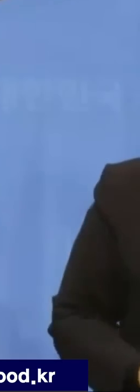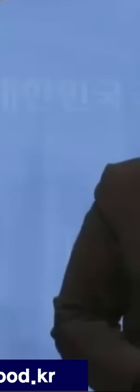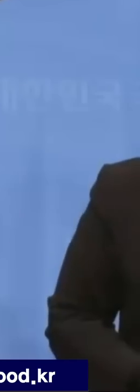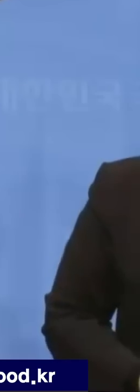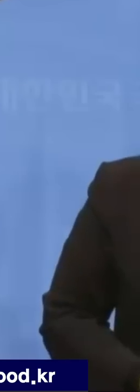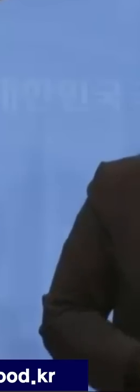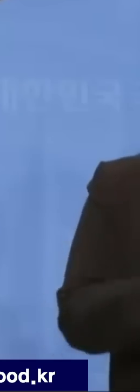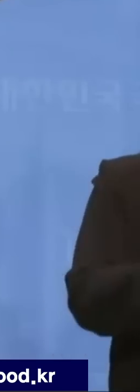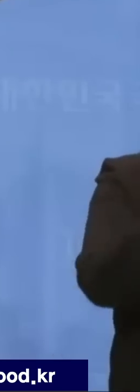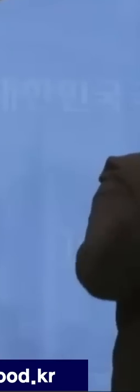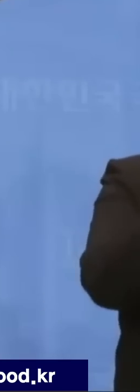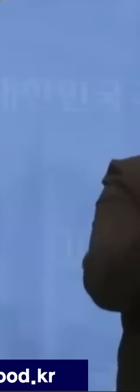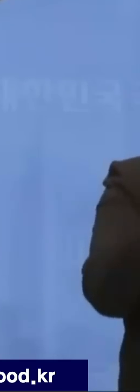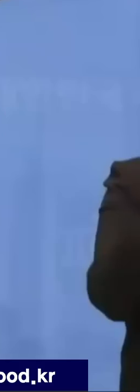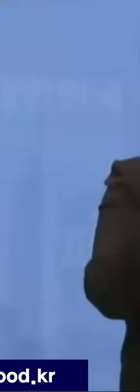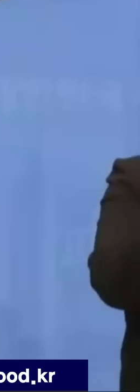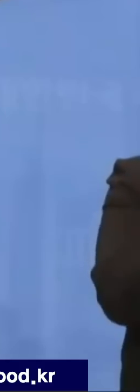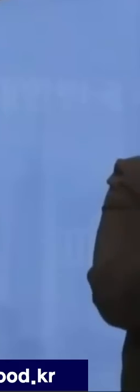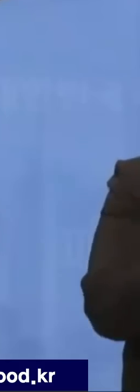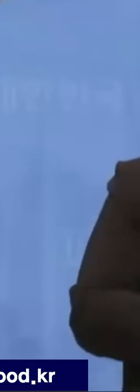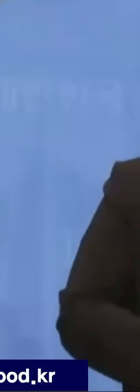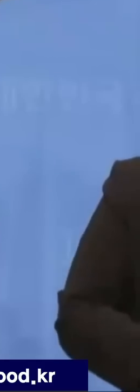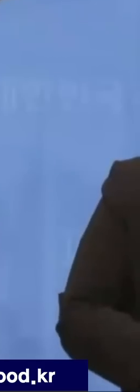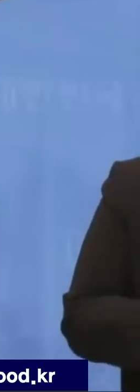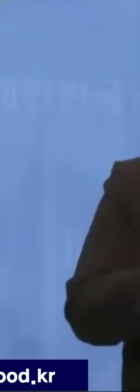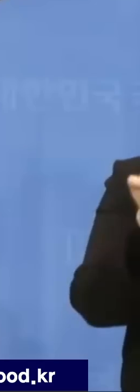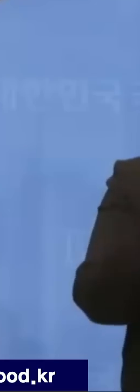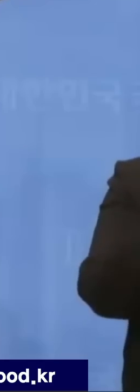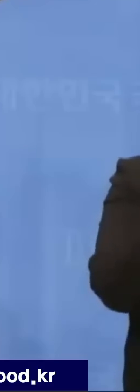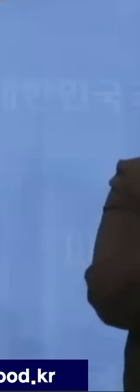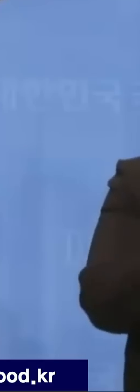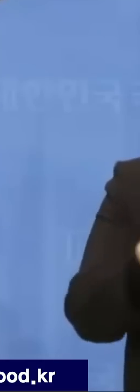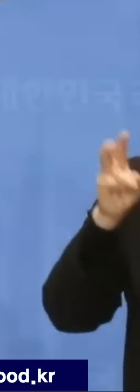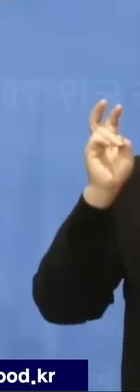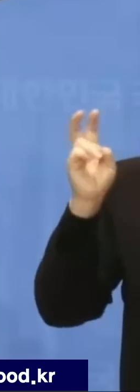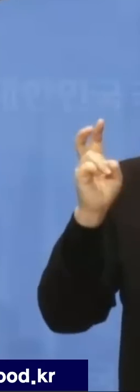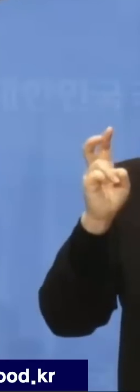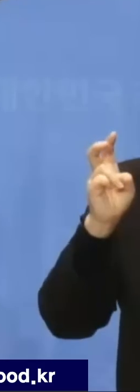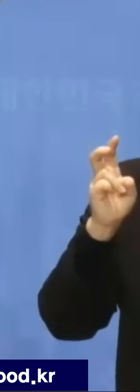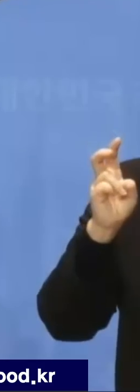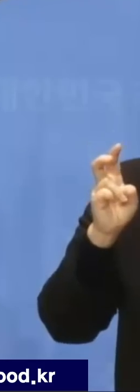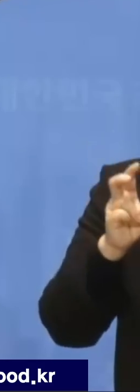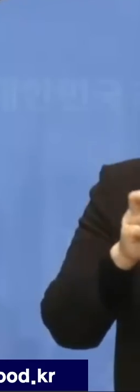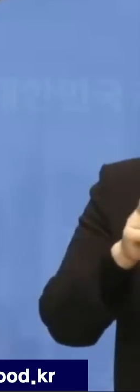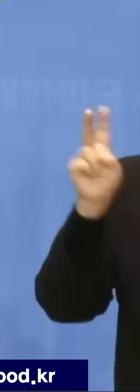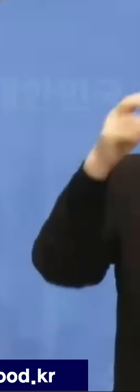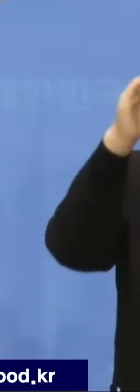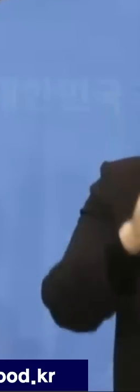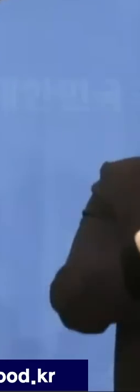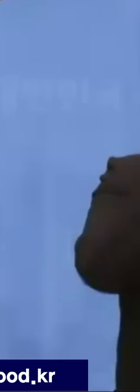2017년 그해 겨울, 2017년 이맘때 플란다스의 개를 기억하십니까?